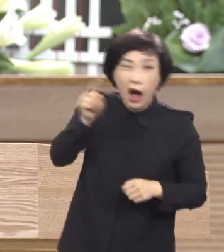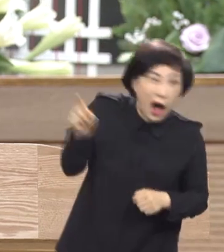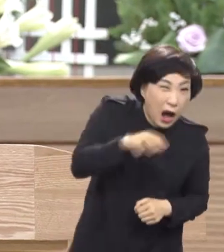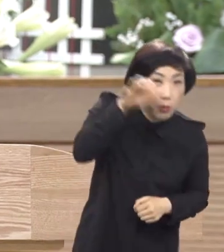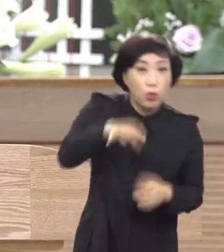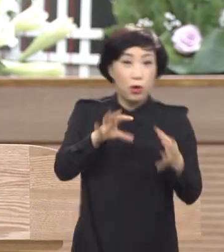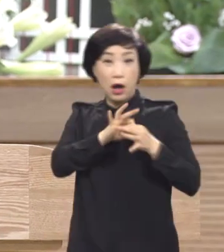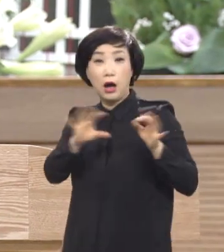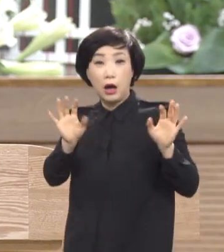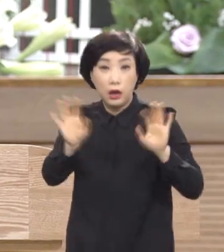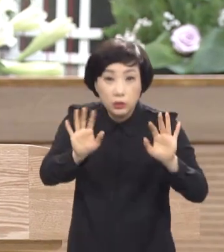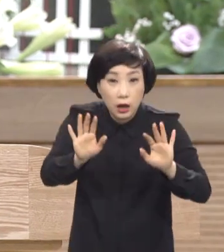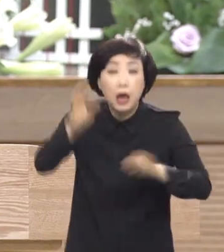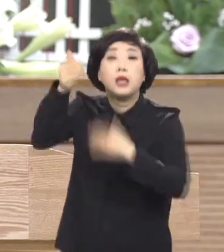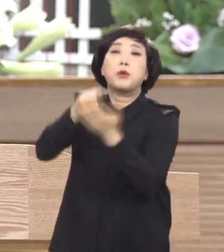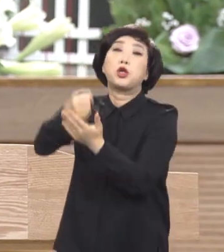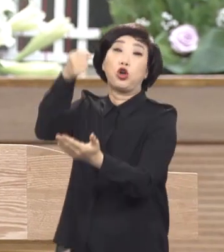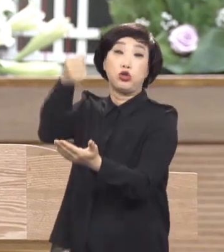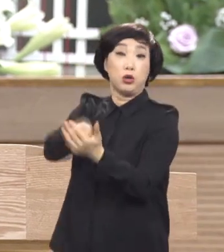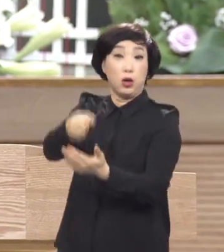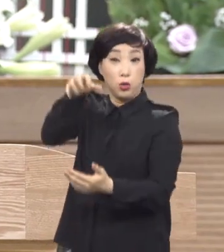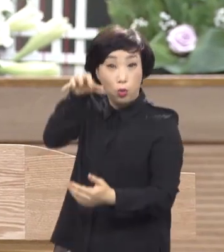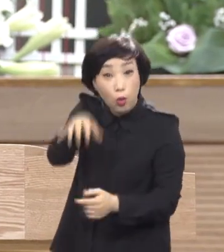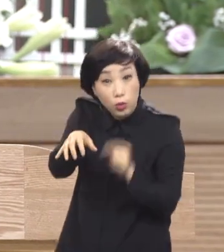아니야 택하신 곳에서